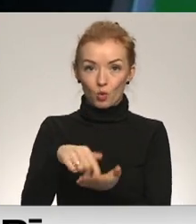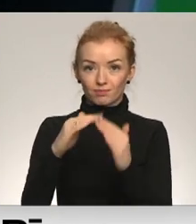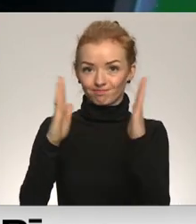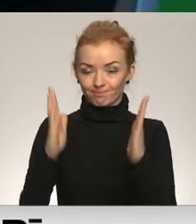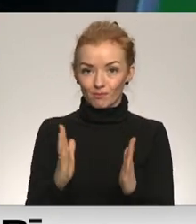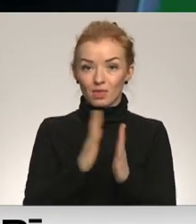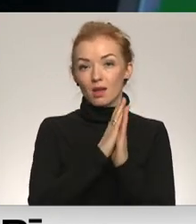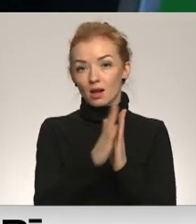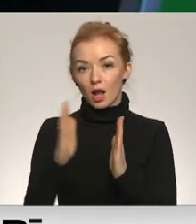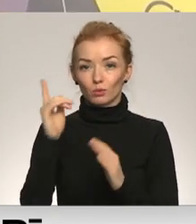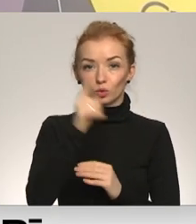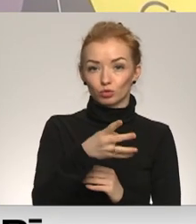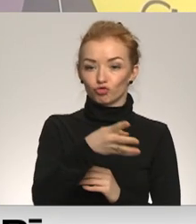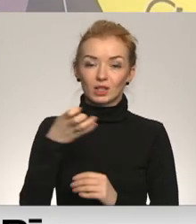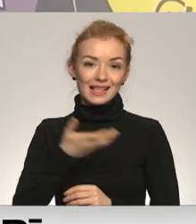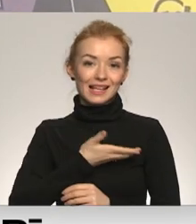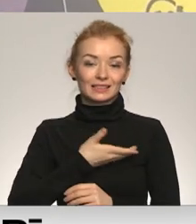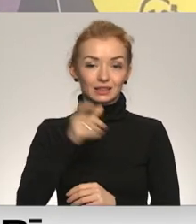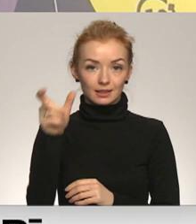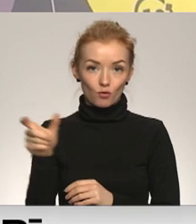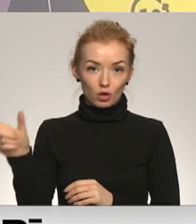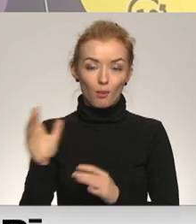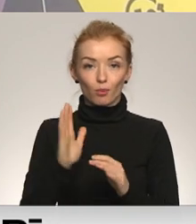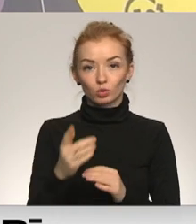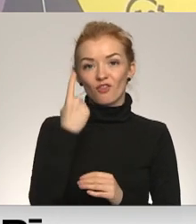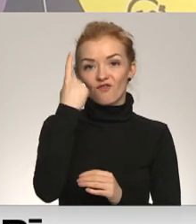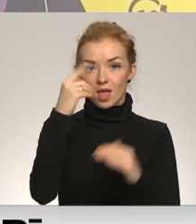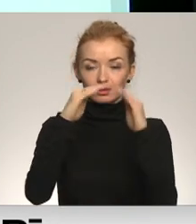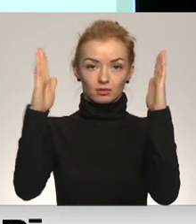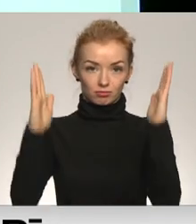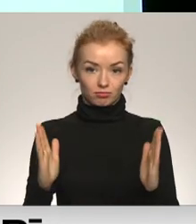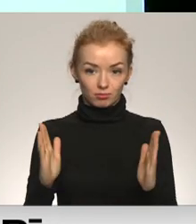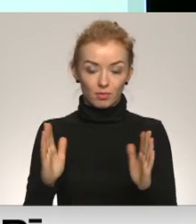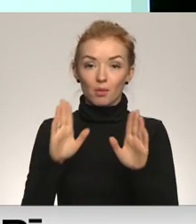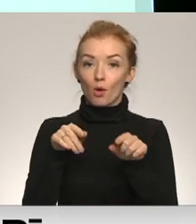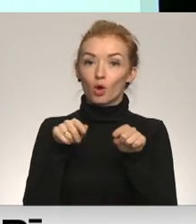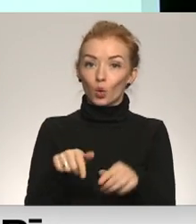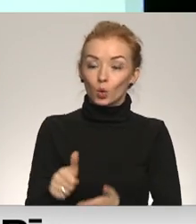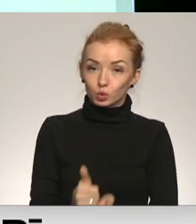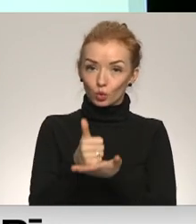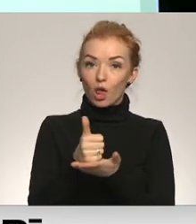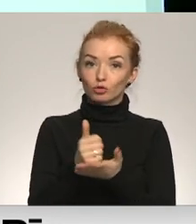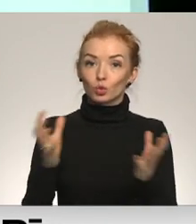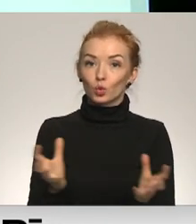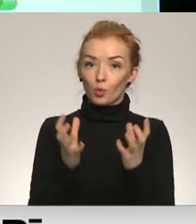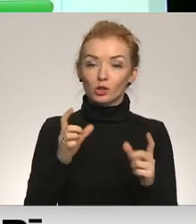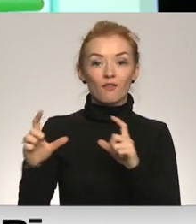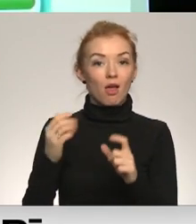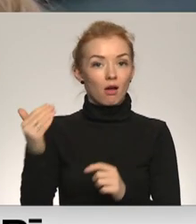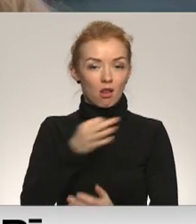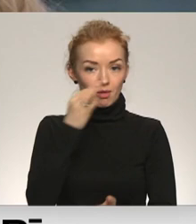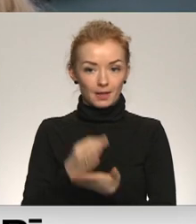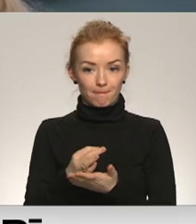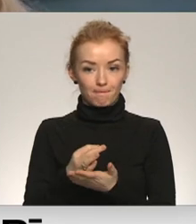uz katriem 1400 iedzīvotājiem darbosies viens pieņemšanas punkts. Par to uzturēšanu rūpēsies veikali.